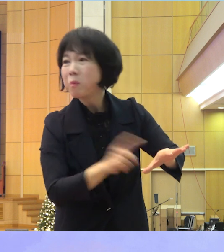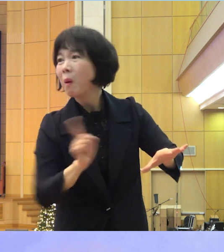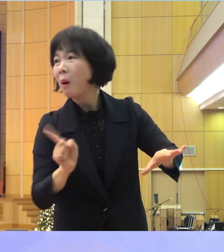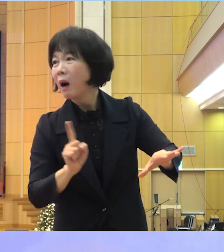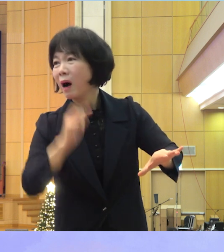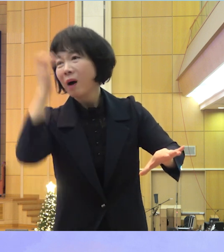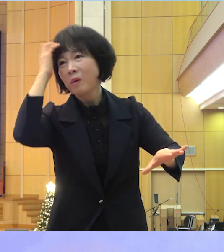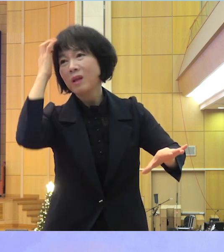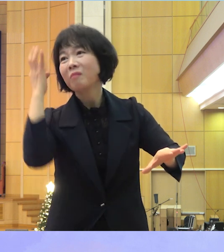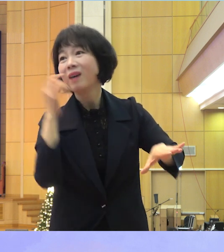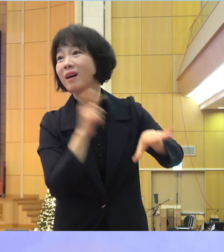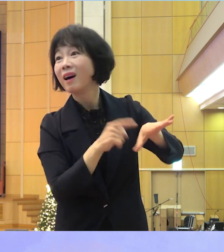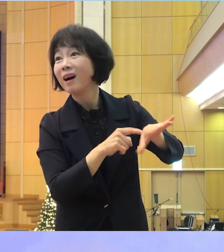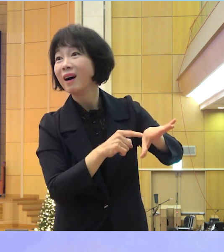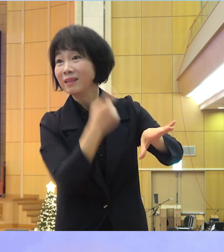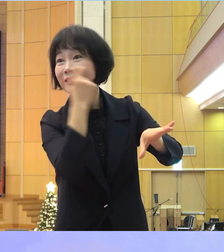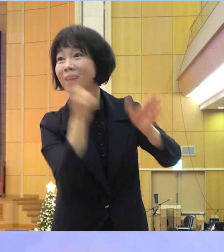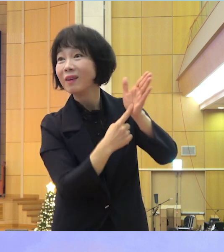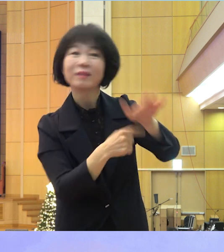나타나잖아요.